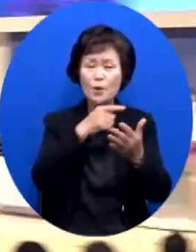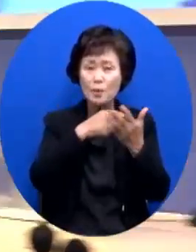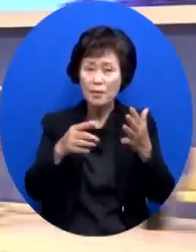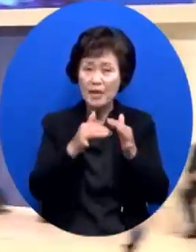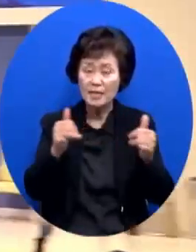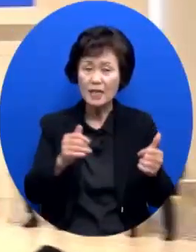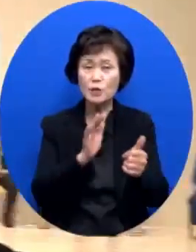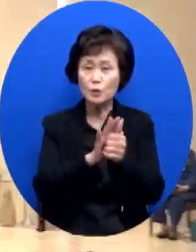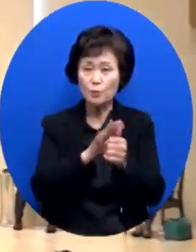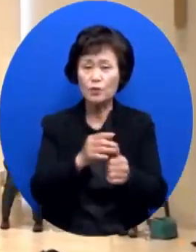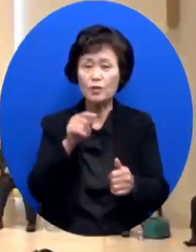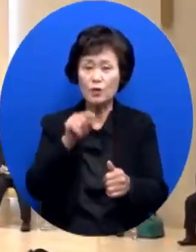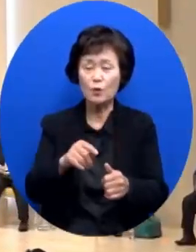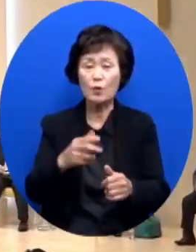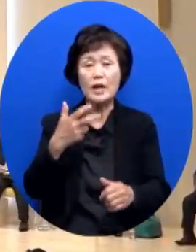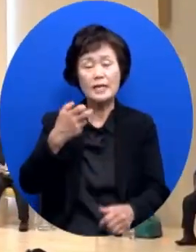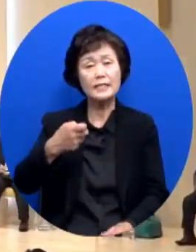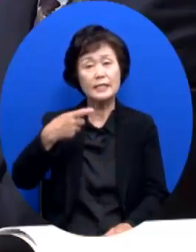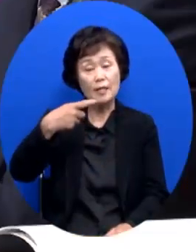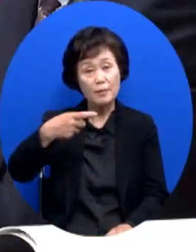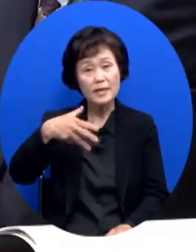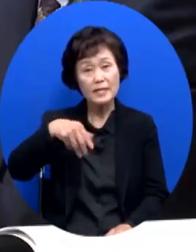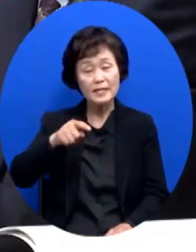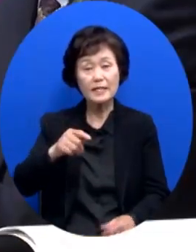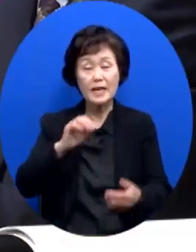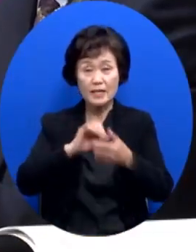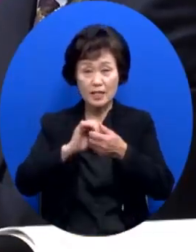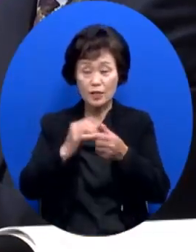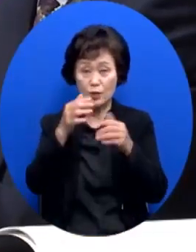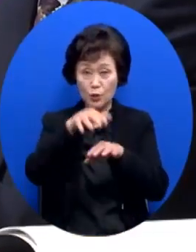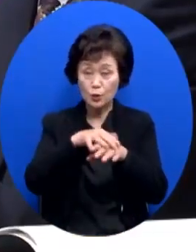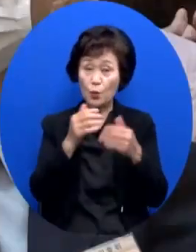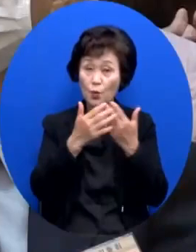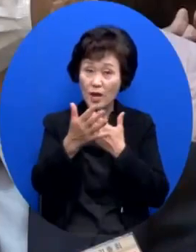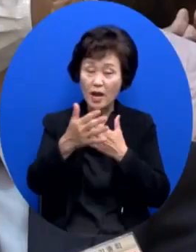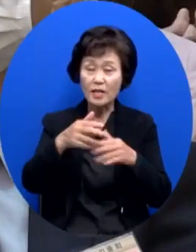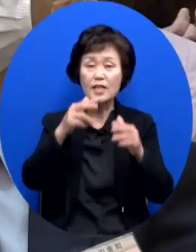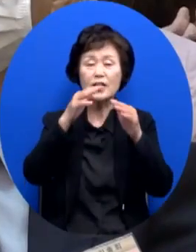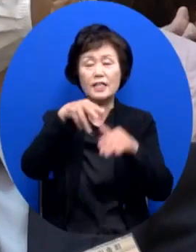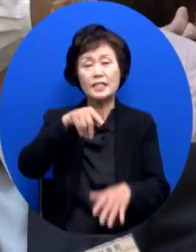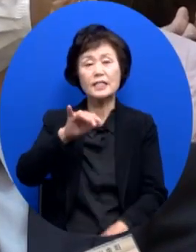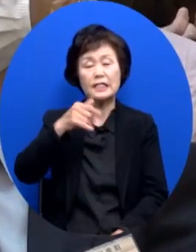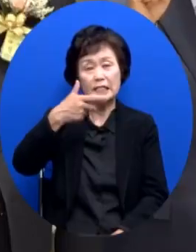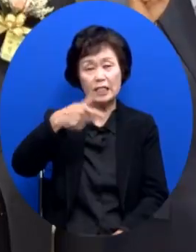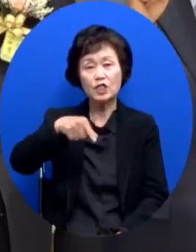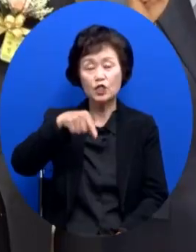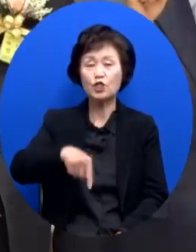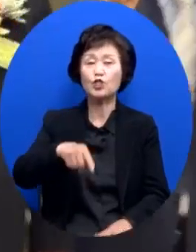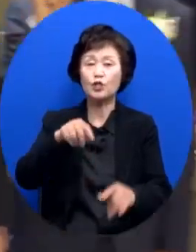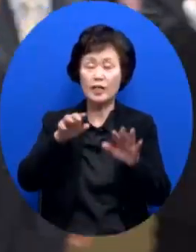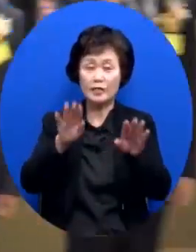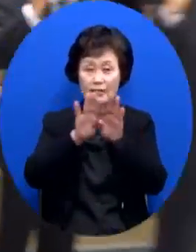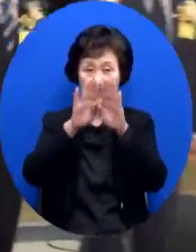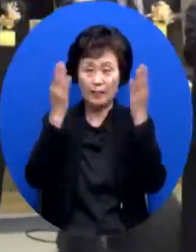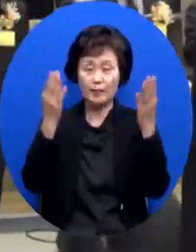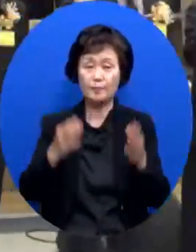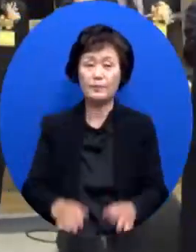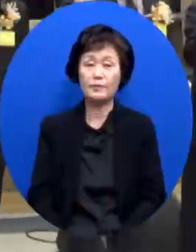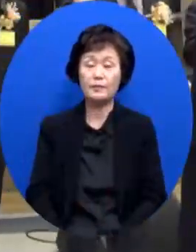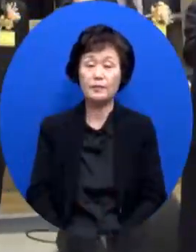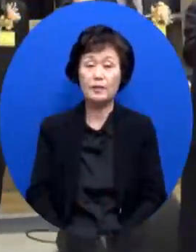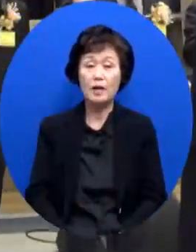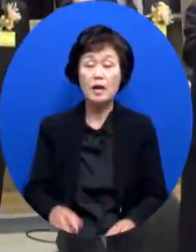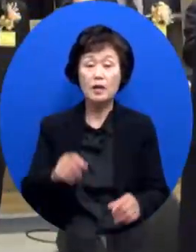기아성 신소동 총회 71차 정기총회는 청원 진주초대교회에서 진행합니다. 총회장 후보로는 그동안